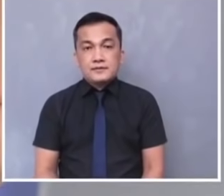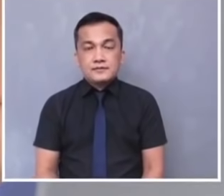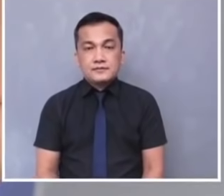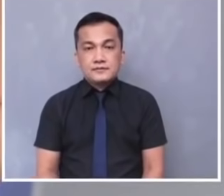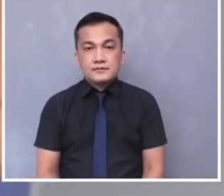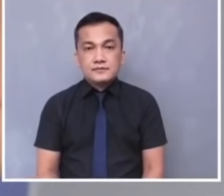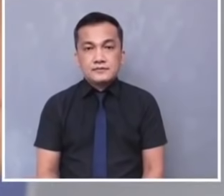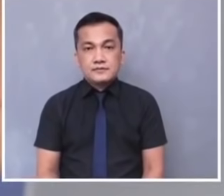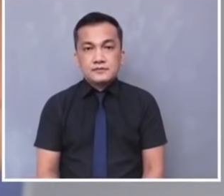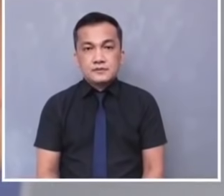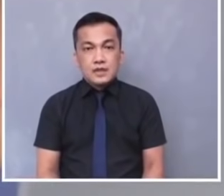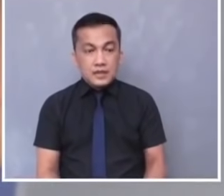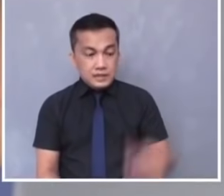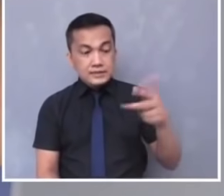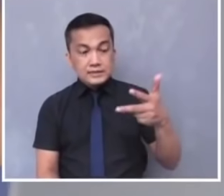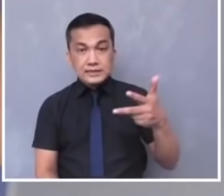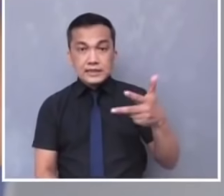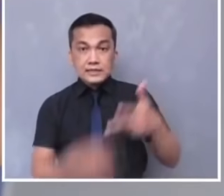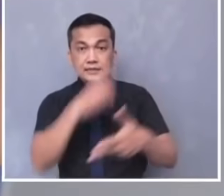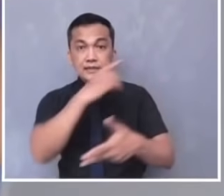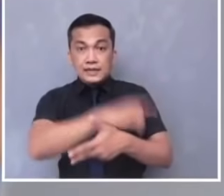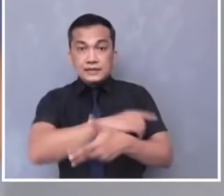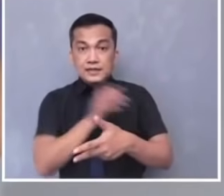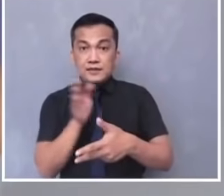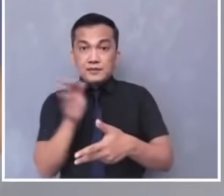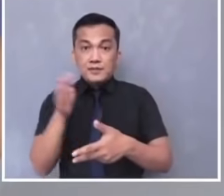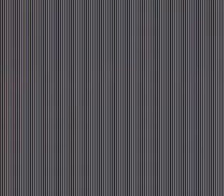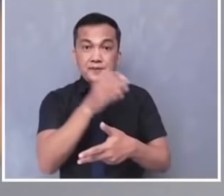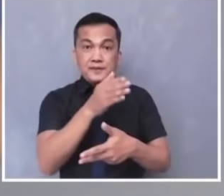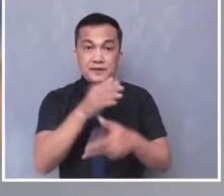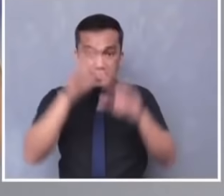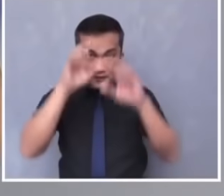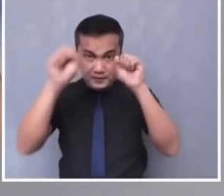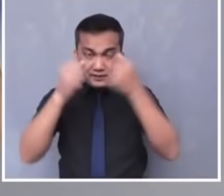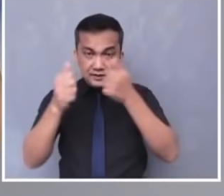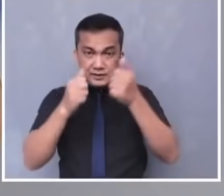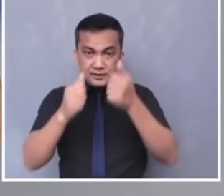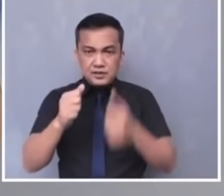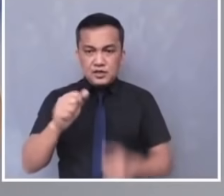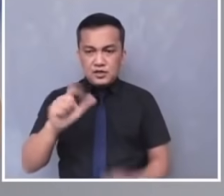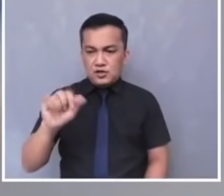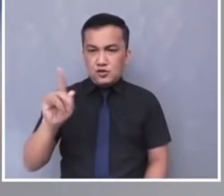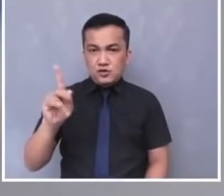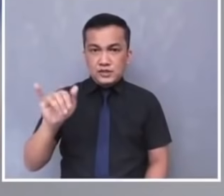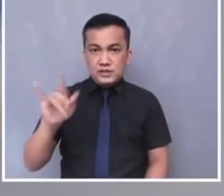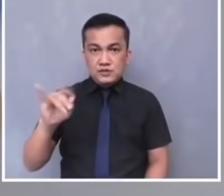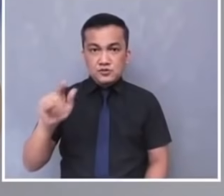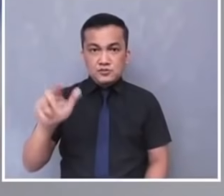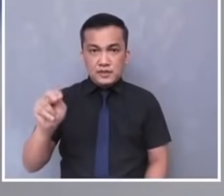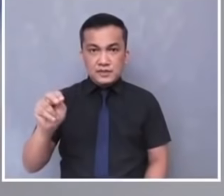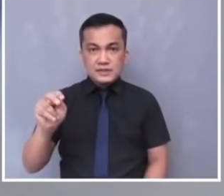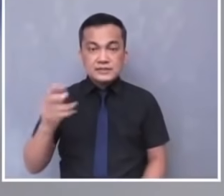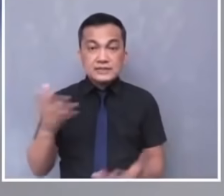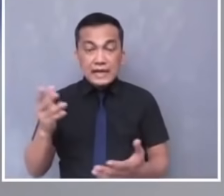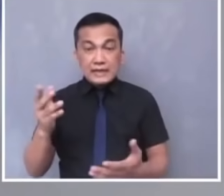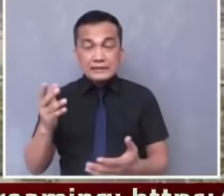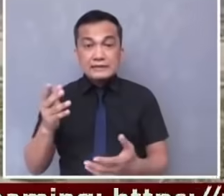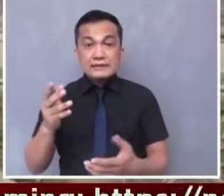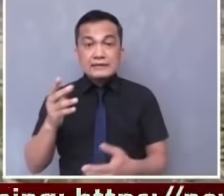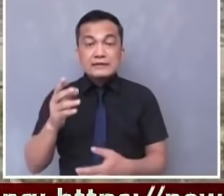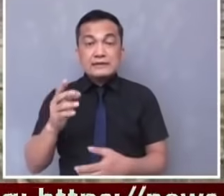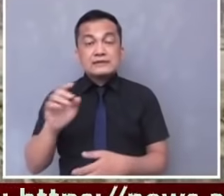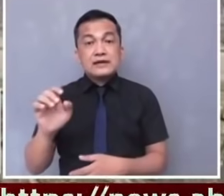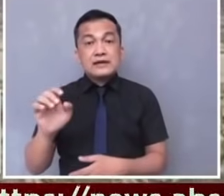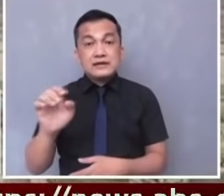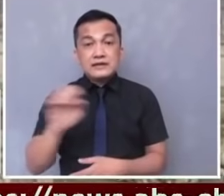Sa ikatlong araw ng pag-iikot naman ni presidential aspirant Caliodi de Guzman sa Eastern Visayas, tinungo niya ang barangay